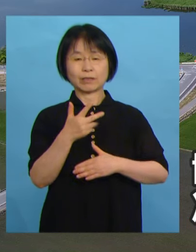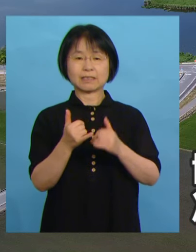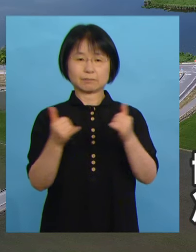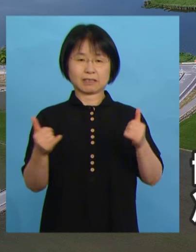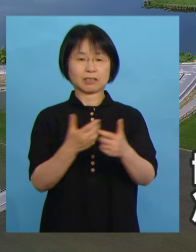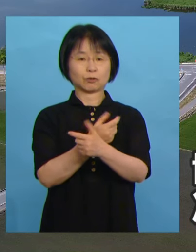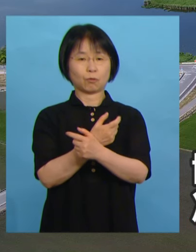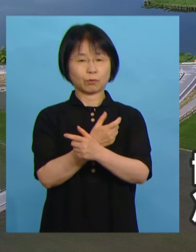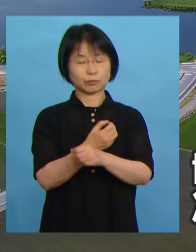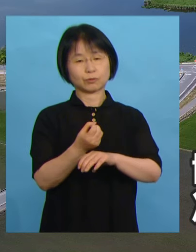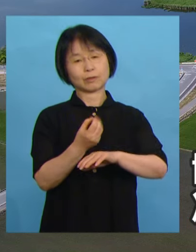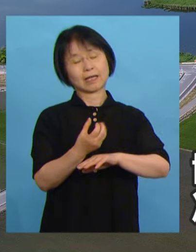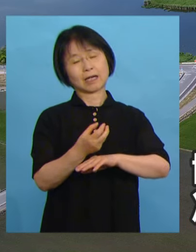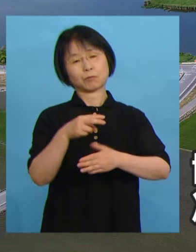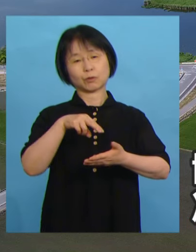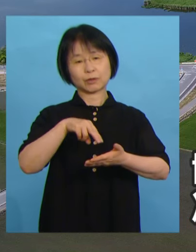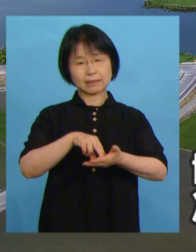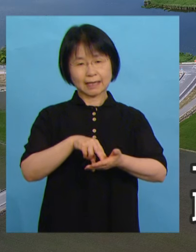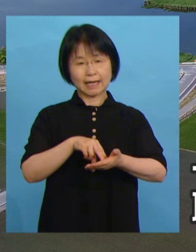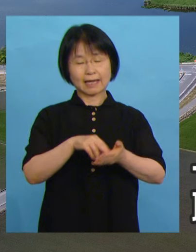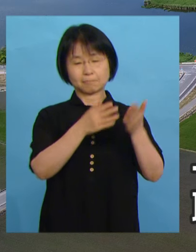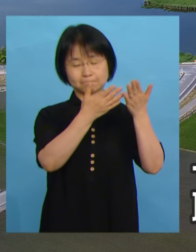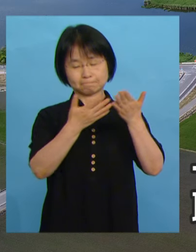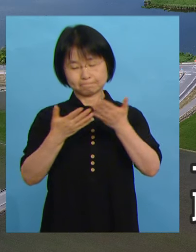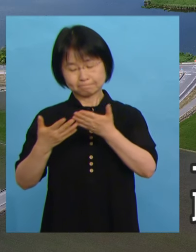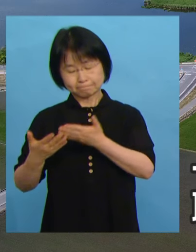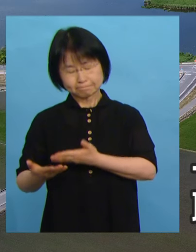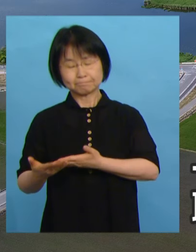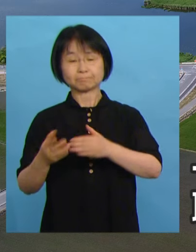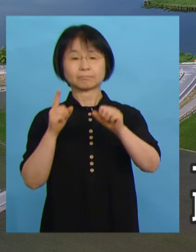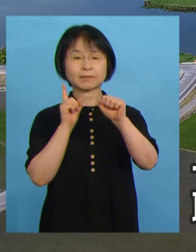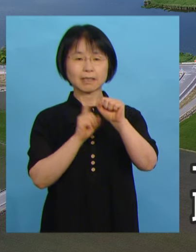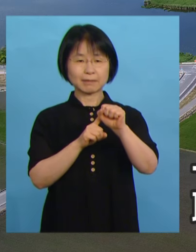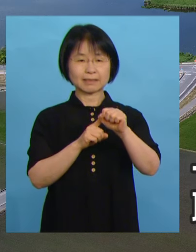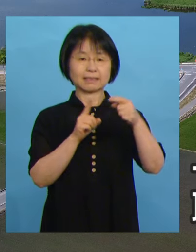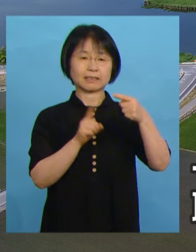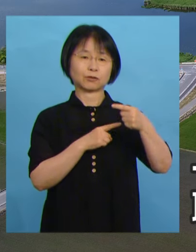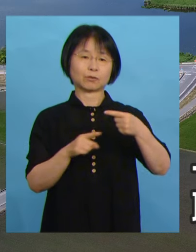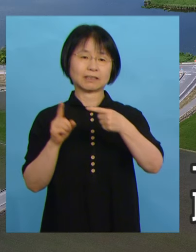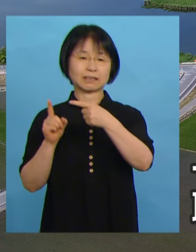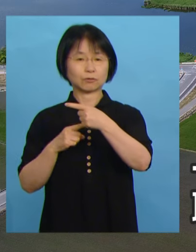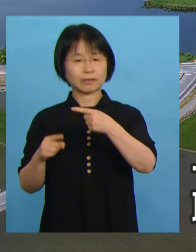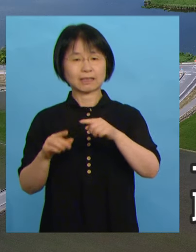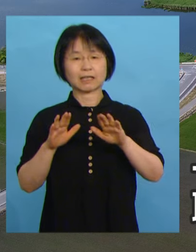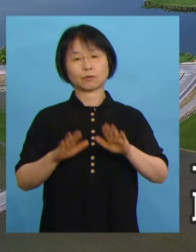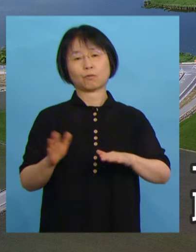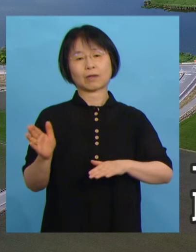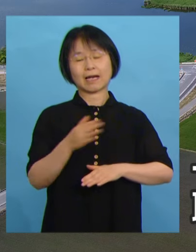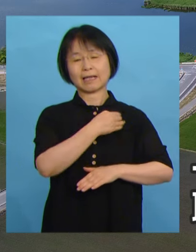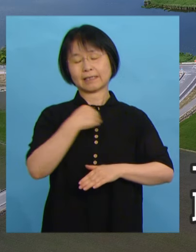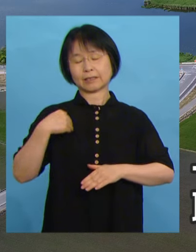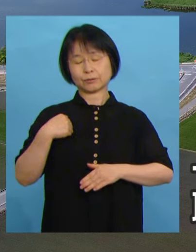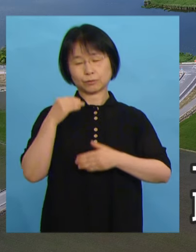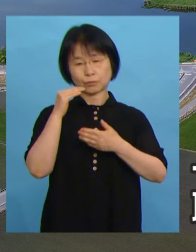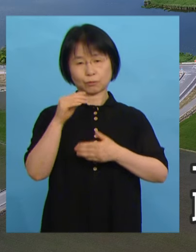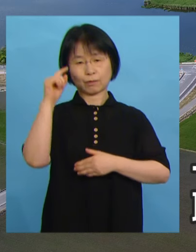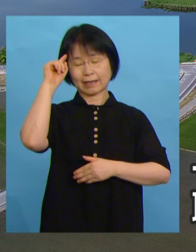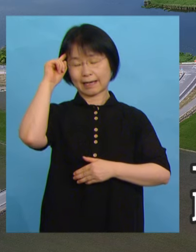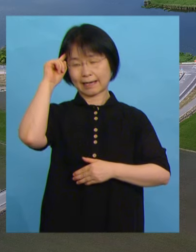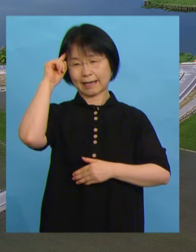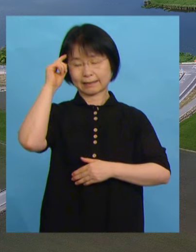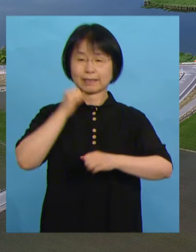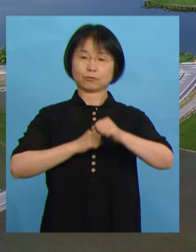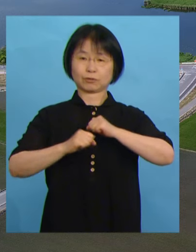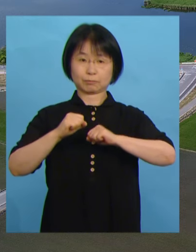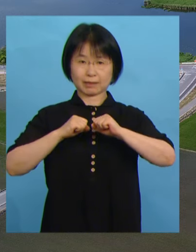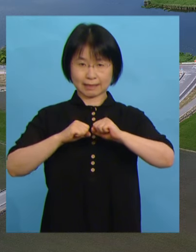として次の世代に伝えていくために、一人一人が今日からできることを考えて取り組みを行っています。 は